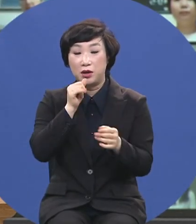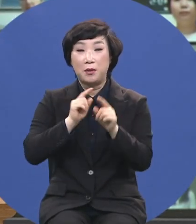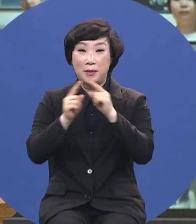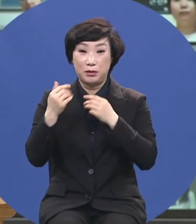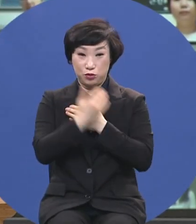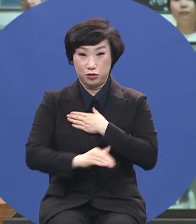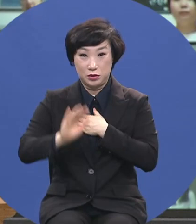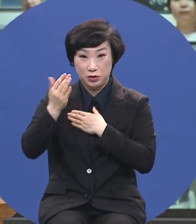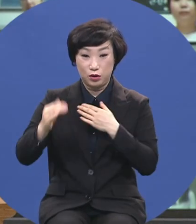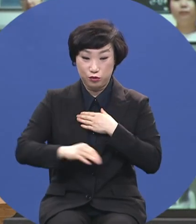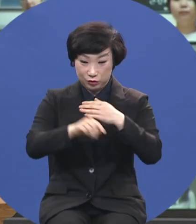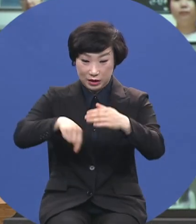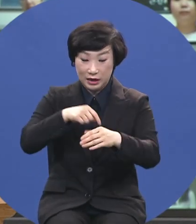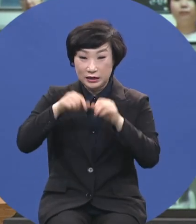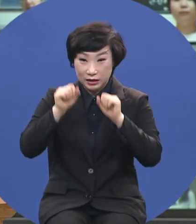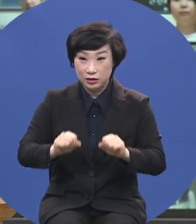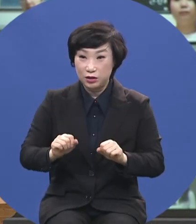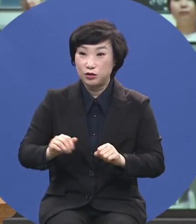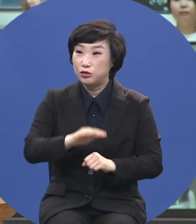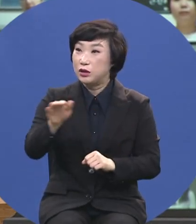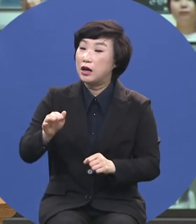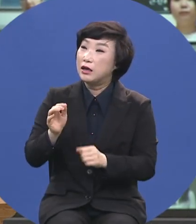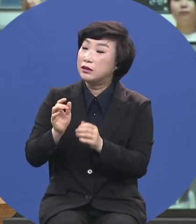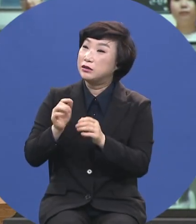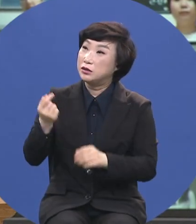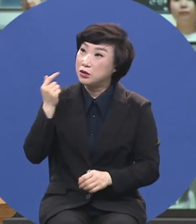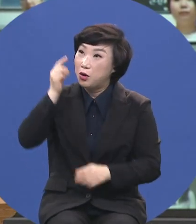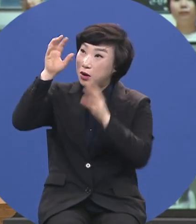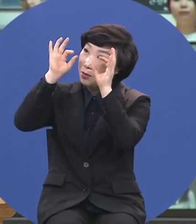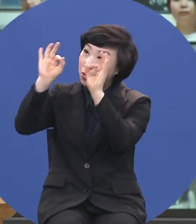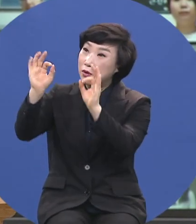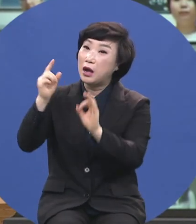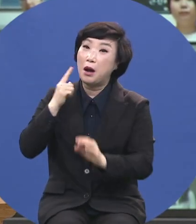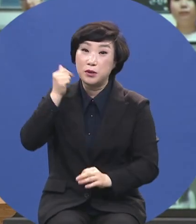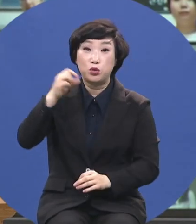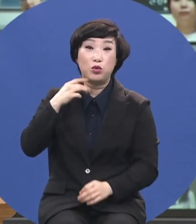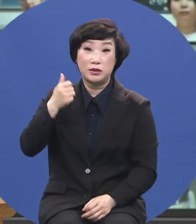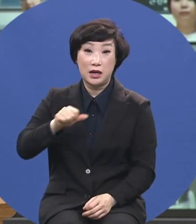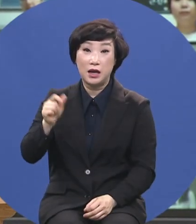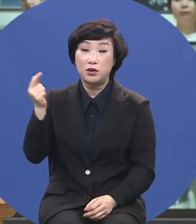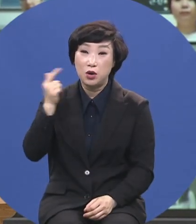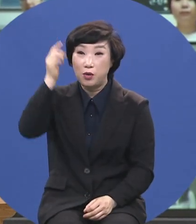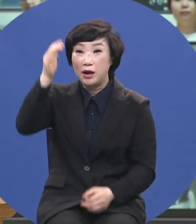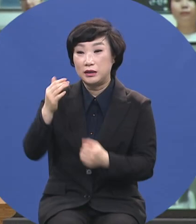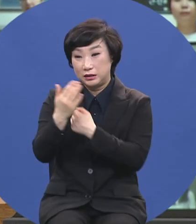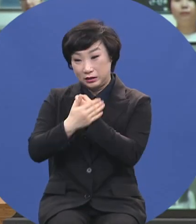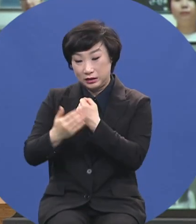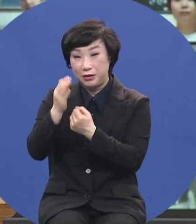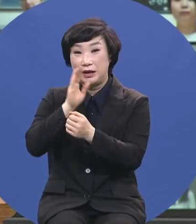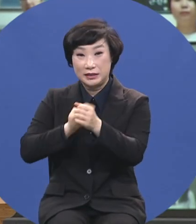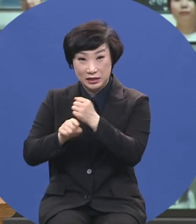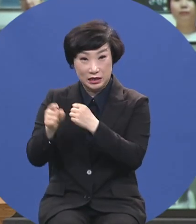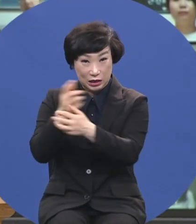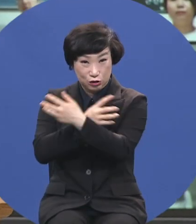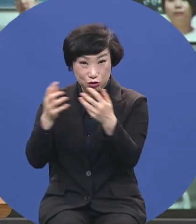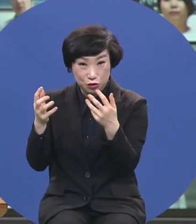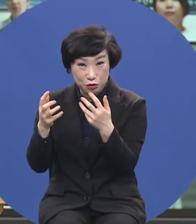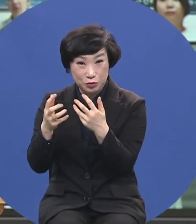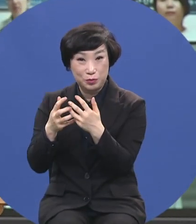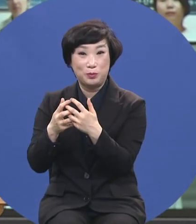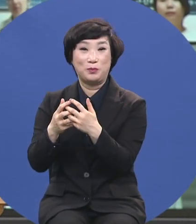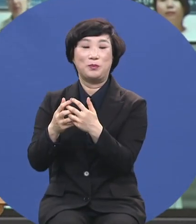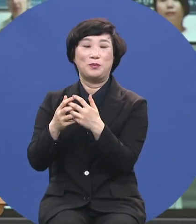가운데 거하심에 그의 영광을 보니 아버지의 독생자의 영광이요 은혜와